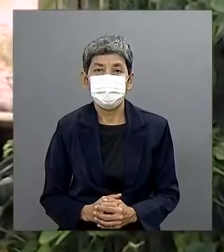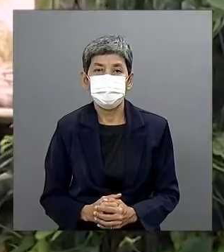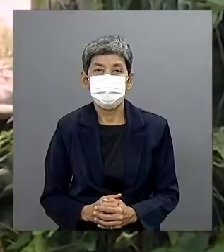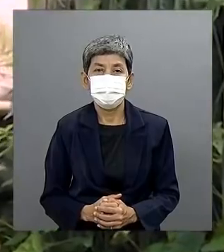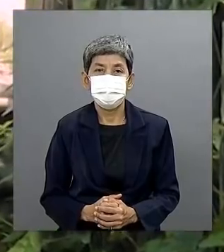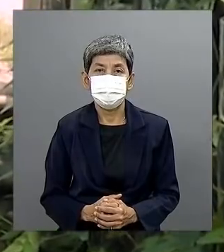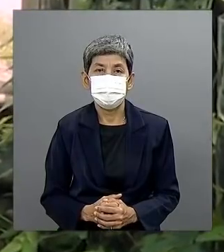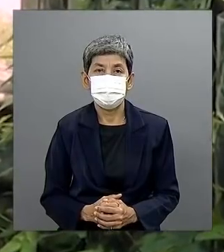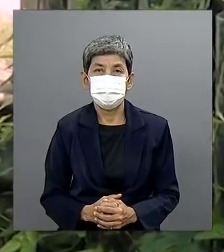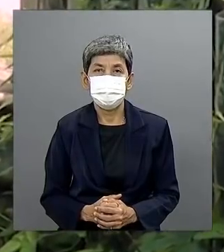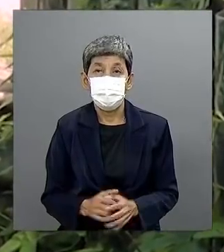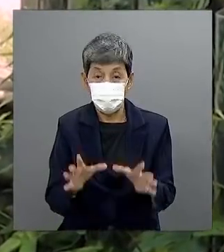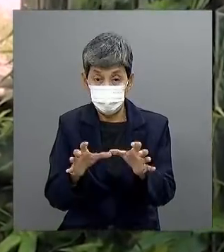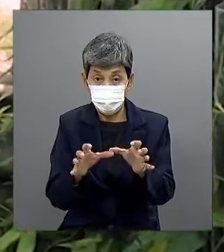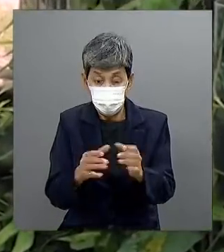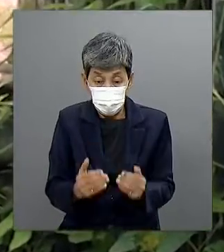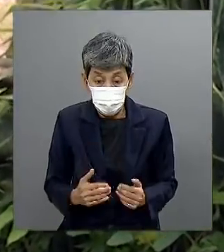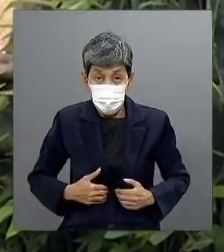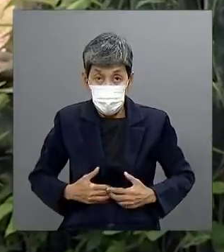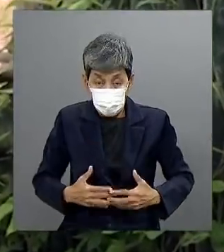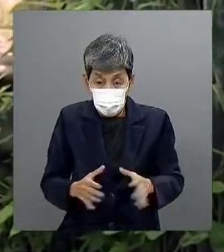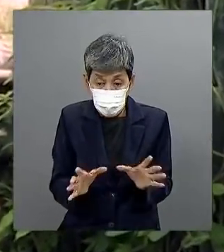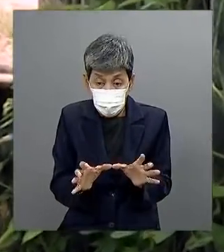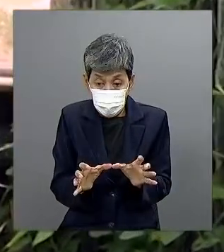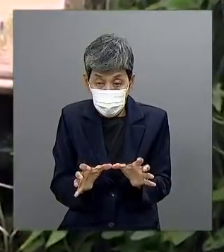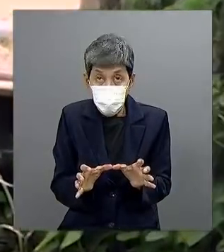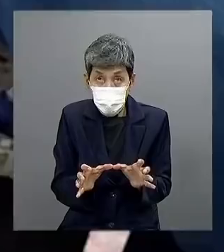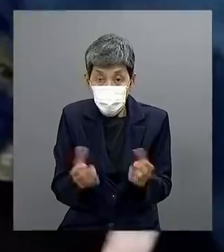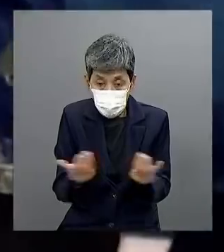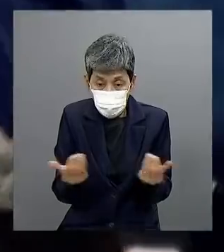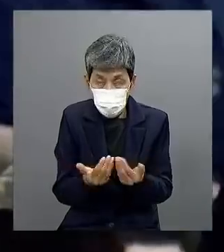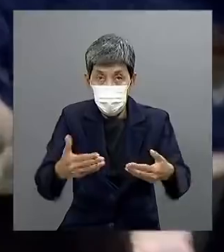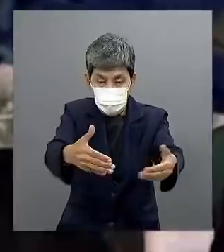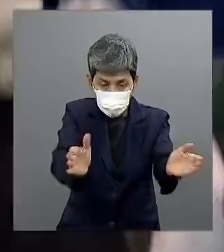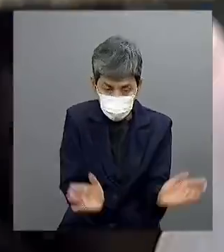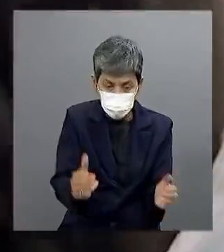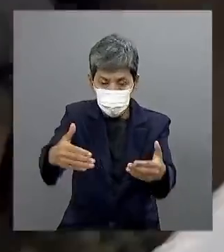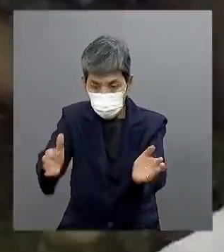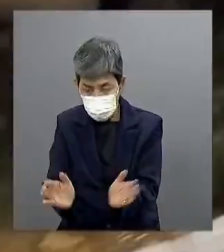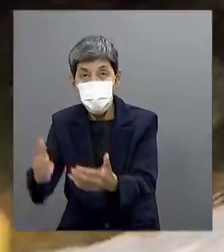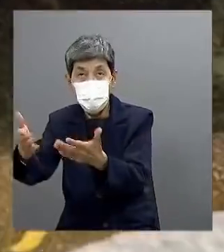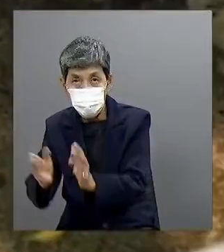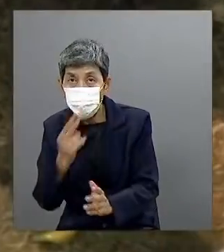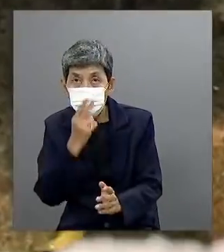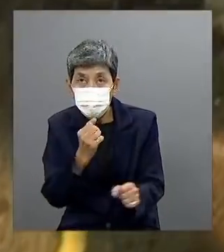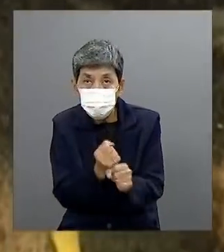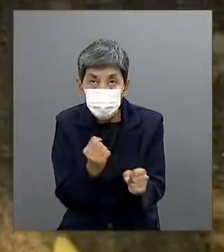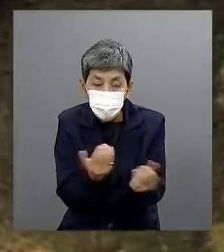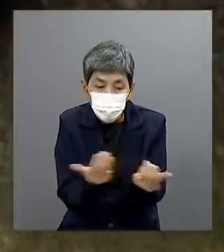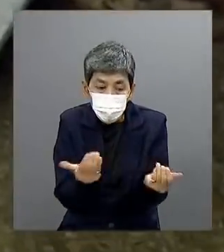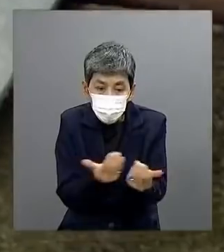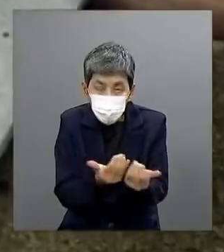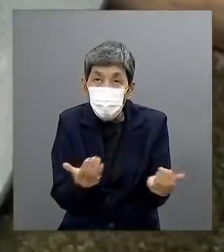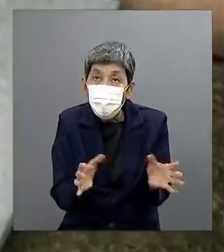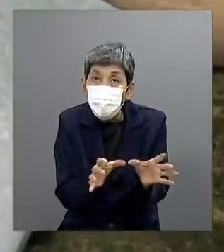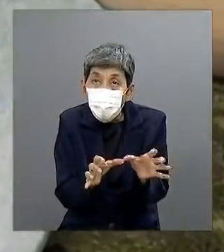ปูที่มันท้องที่เราจับมาจากบ่อนาแล้วนะคะเราก็จะมาใส่วงบ่อตัวนี้ไว้คือรอเวลาที่เขาจะคลอดนี่ค่ะเขาก็จะเข้าไปอ